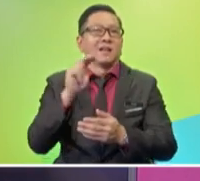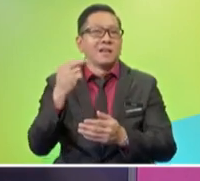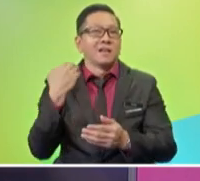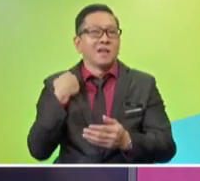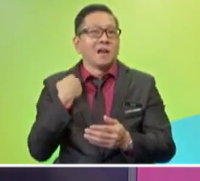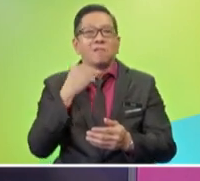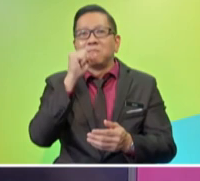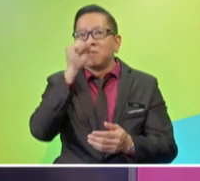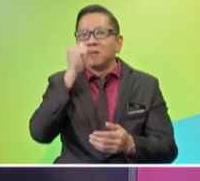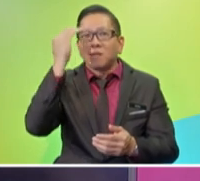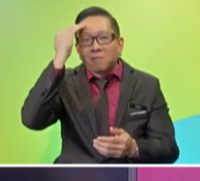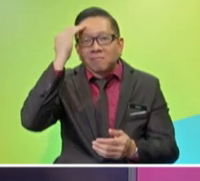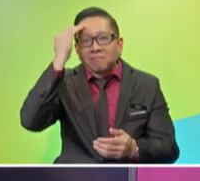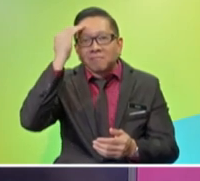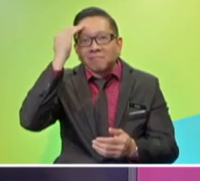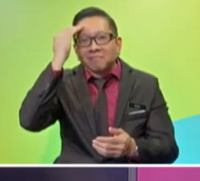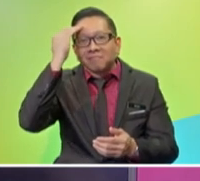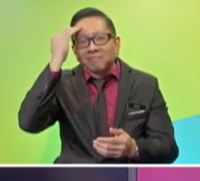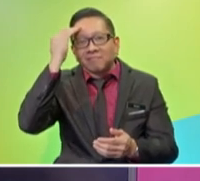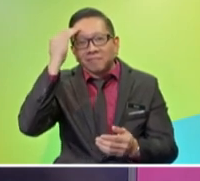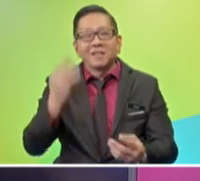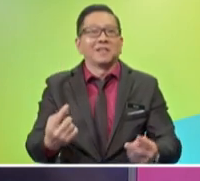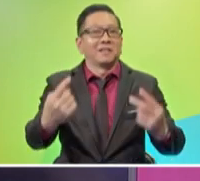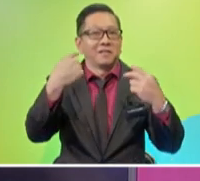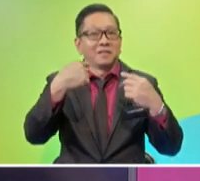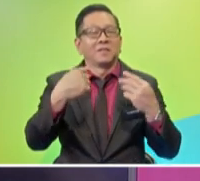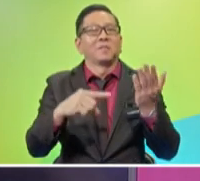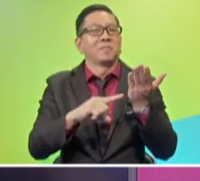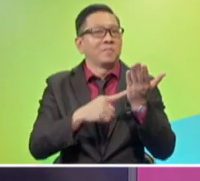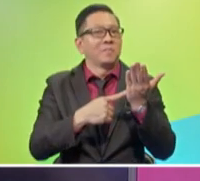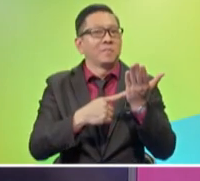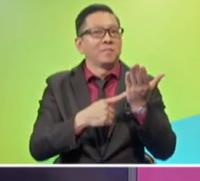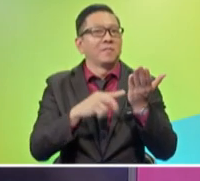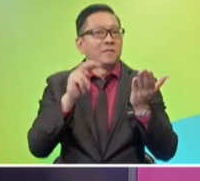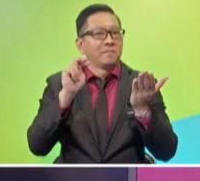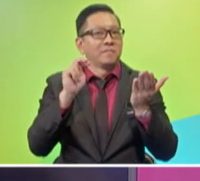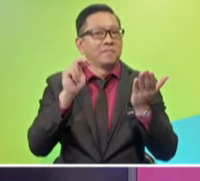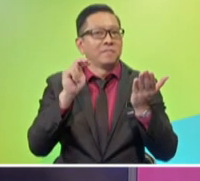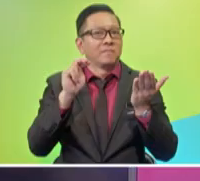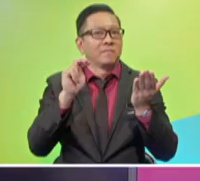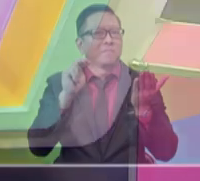sifar. Jadi kita kembali selepas ini hanya di slot Praskolah Didik TV KPM.